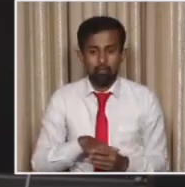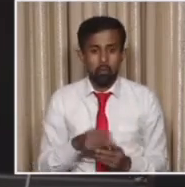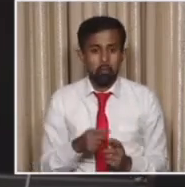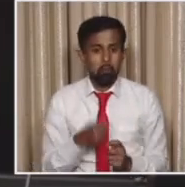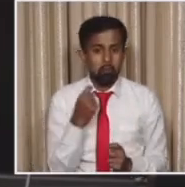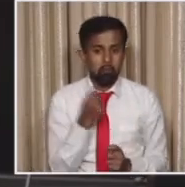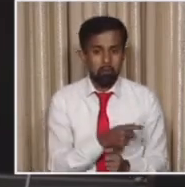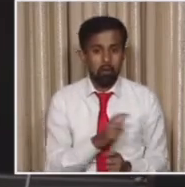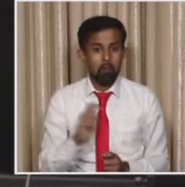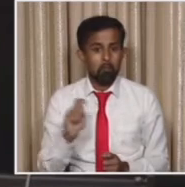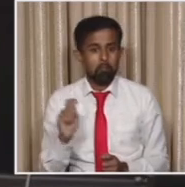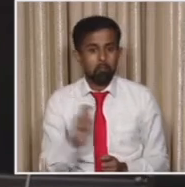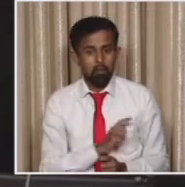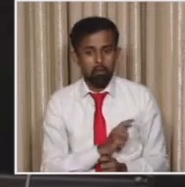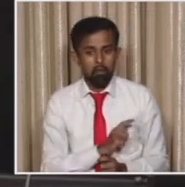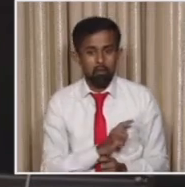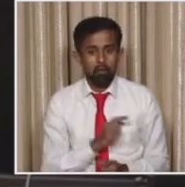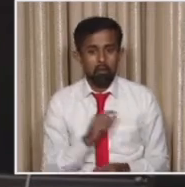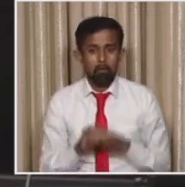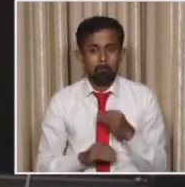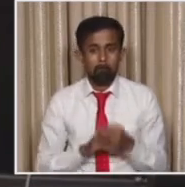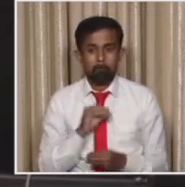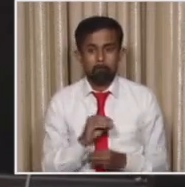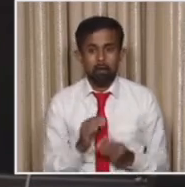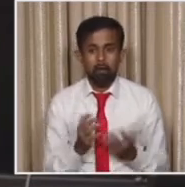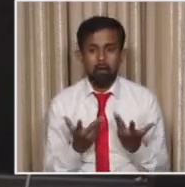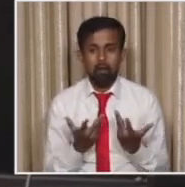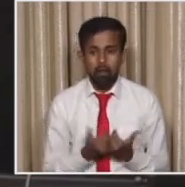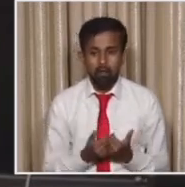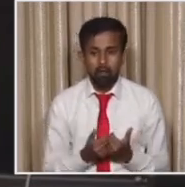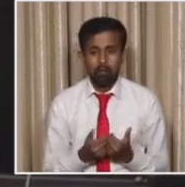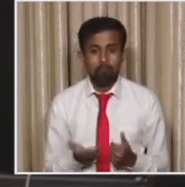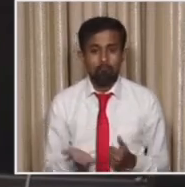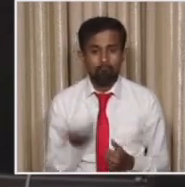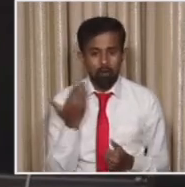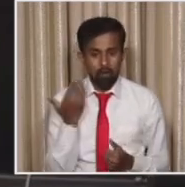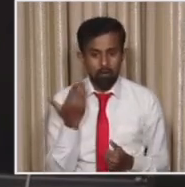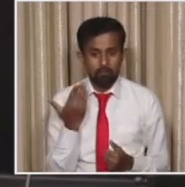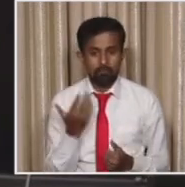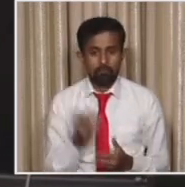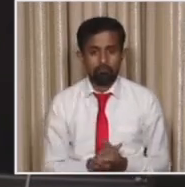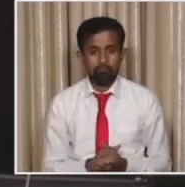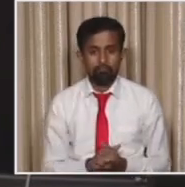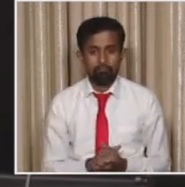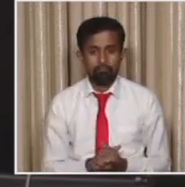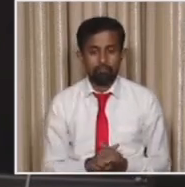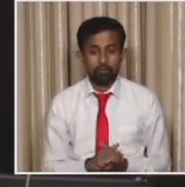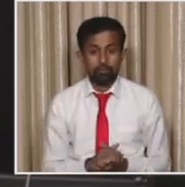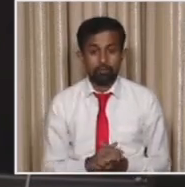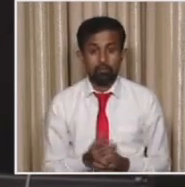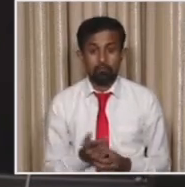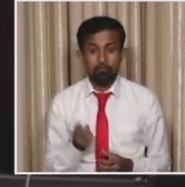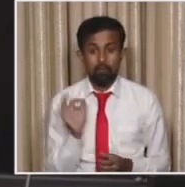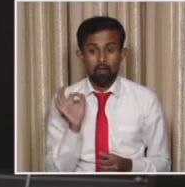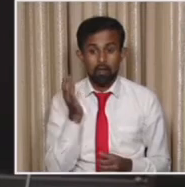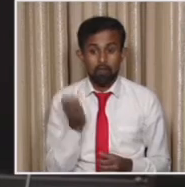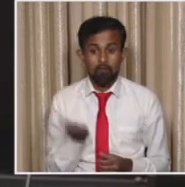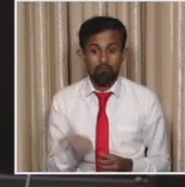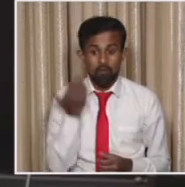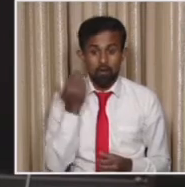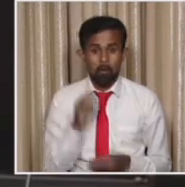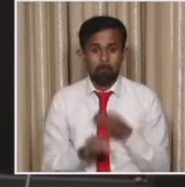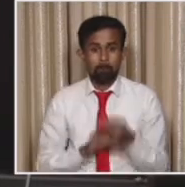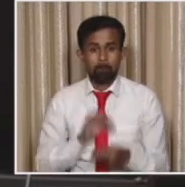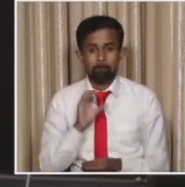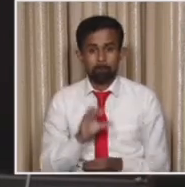සහ අය කිරීම් වල සහ ඒ ආයෝජනයේ ප්‍රමාණයත් වැඩි. ඒ නිසා වැඩි නැත්තම් වැලියු එක වැඩි අගේ වැඩි ආයෝජන ගෙන